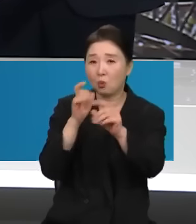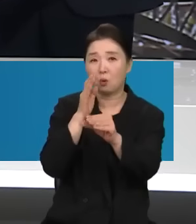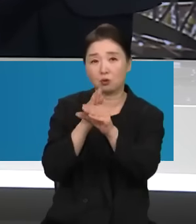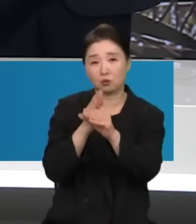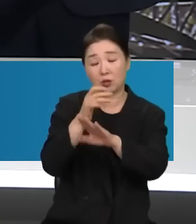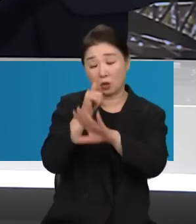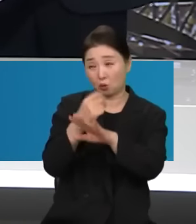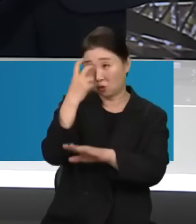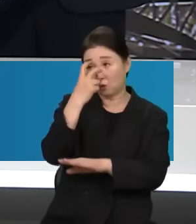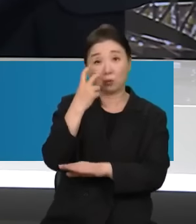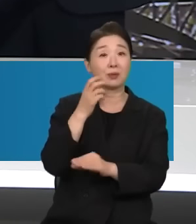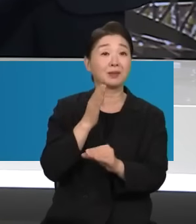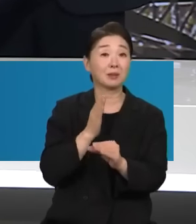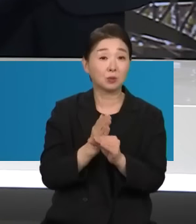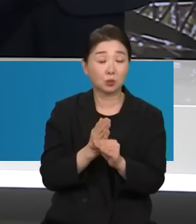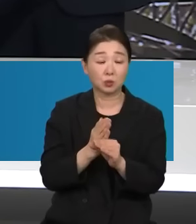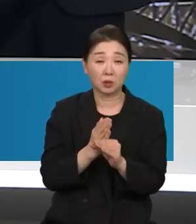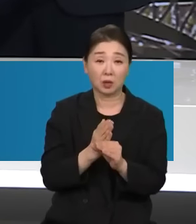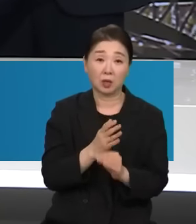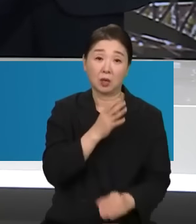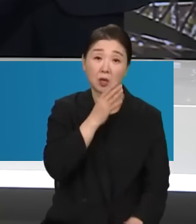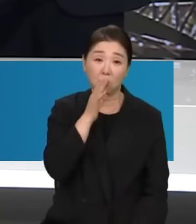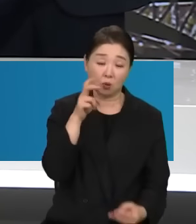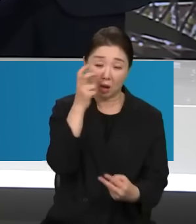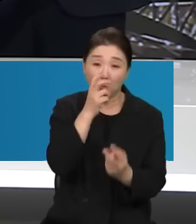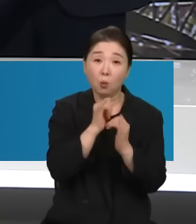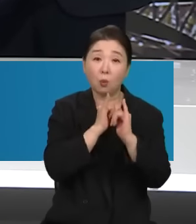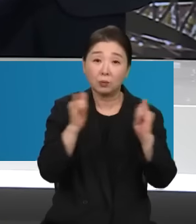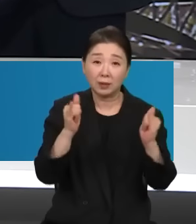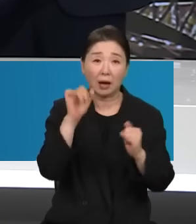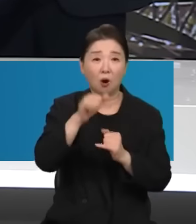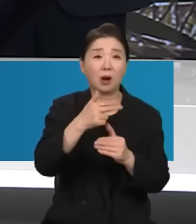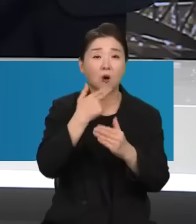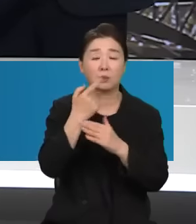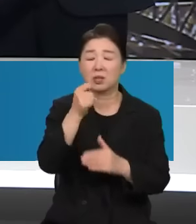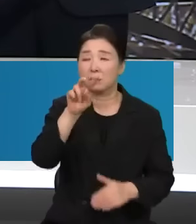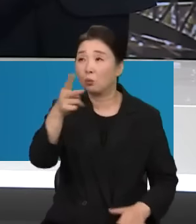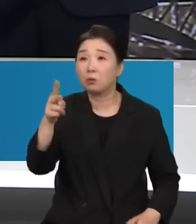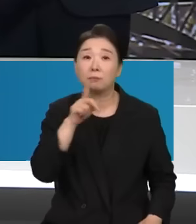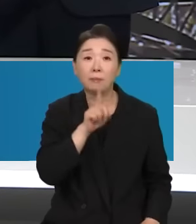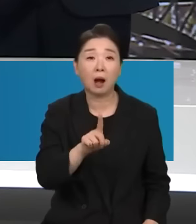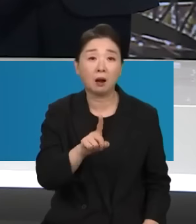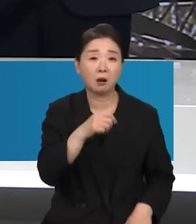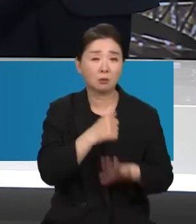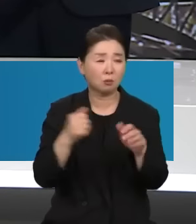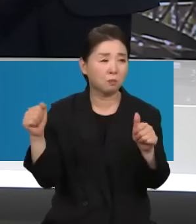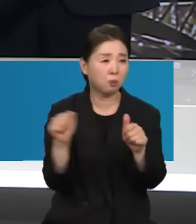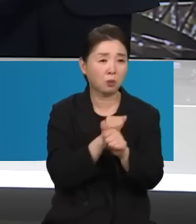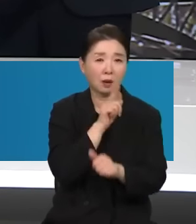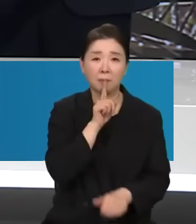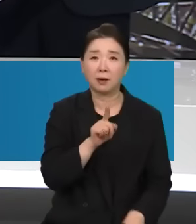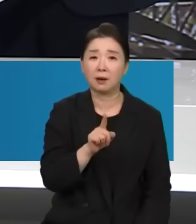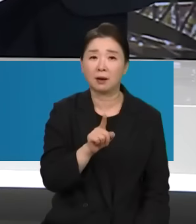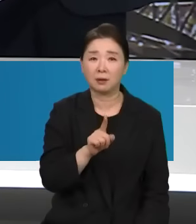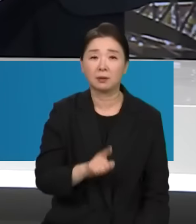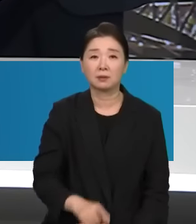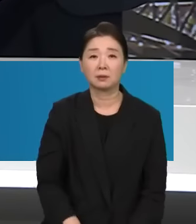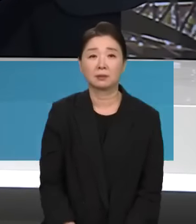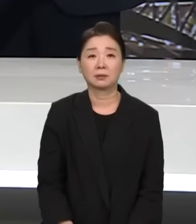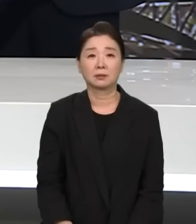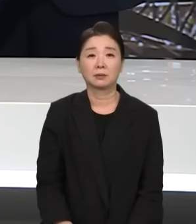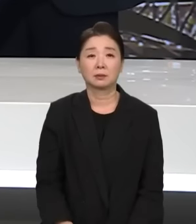조사에 나섰습니다 요양 보호사를 허락 없이 TV 채널을 돌렸다는 이유만으로 폭행을 당하기도 했다는게 피해자 주장입니다